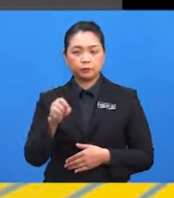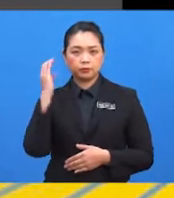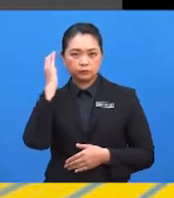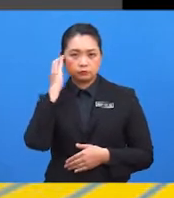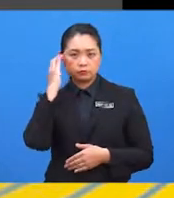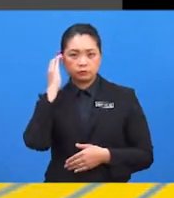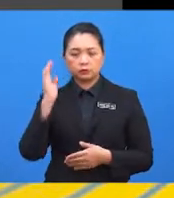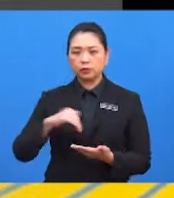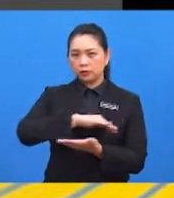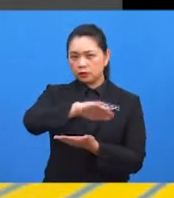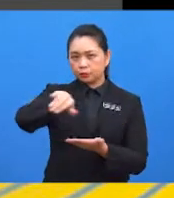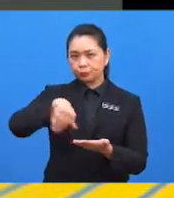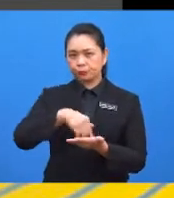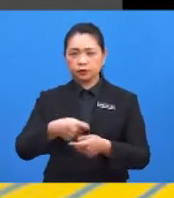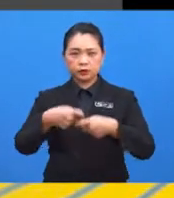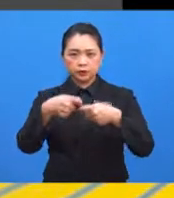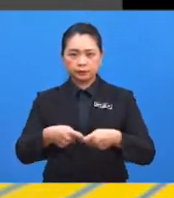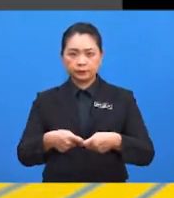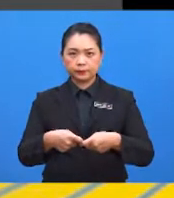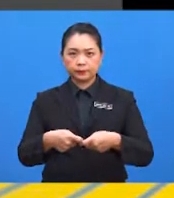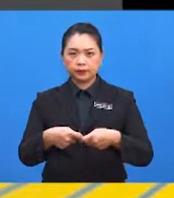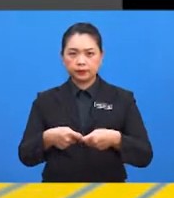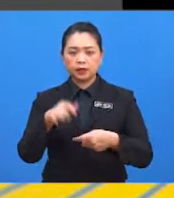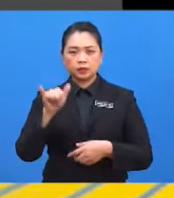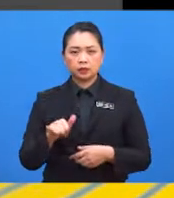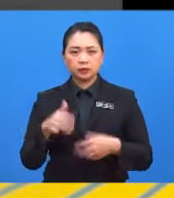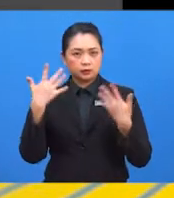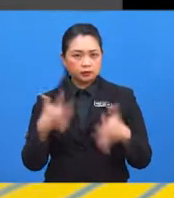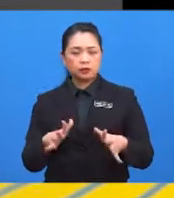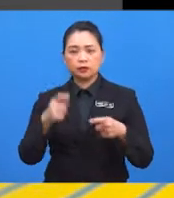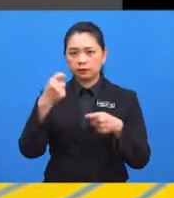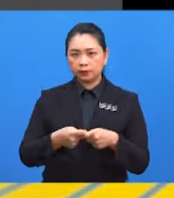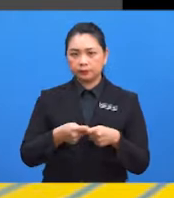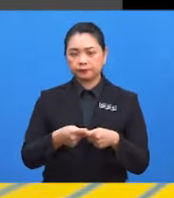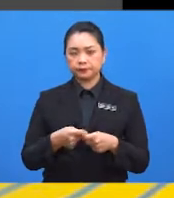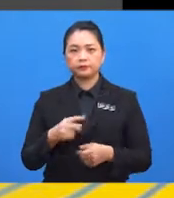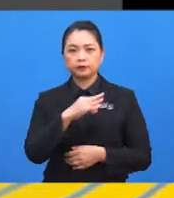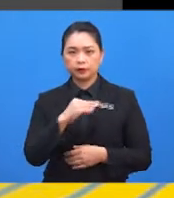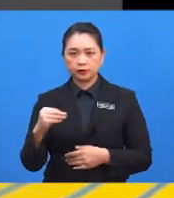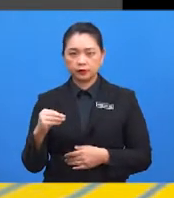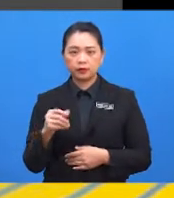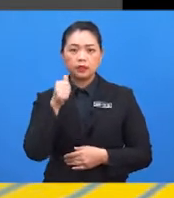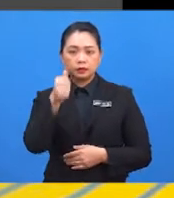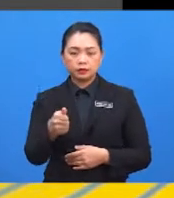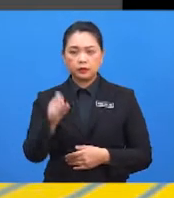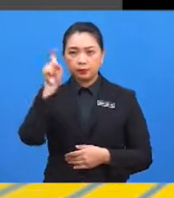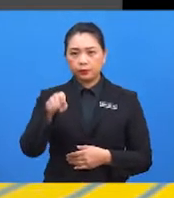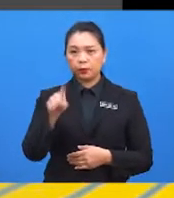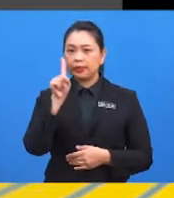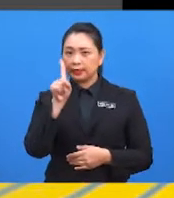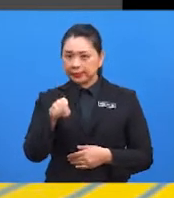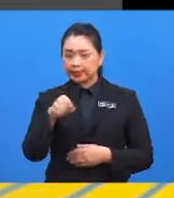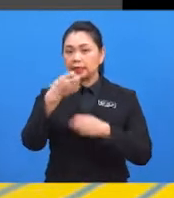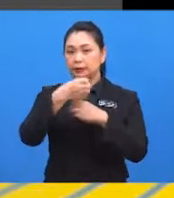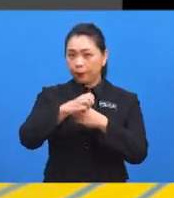pasti kesemua tetapan yang telah anda tetapkan dan anda perlu klik